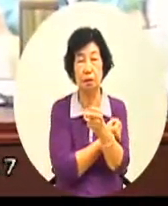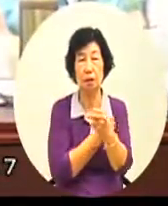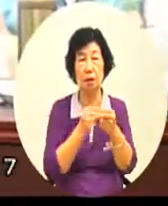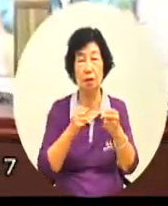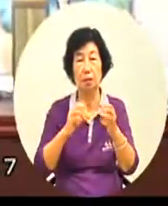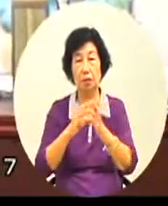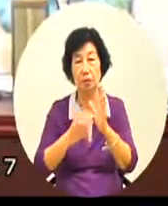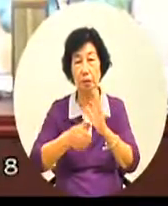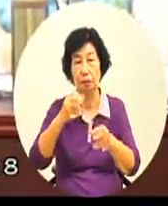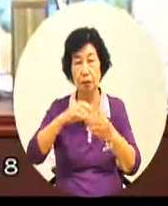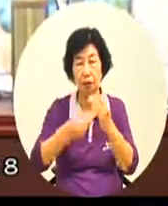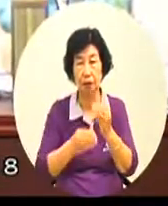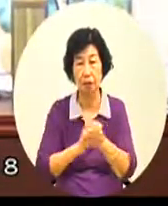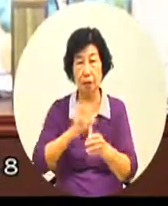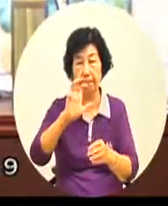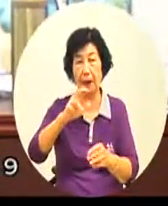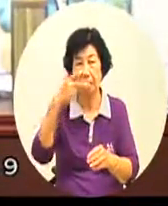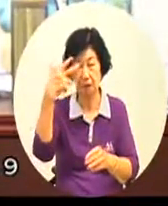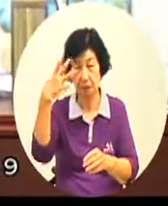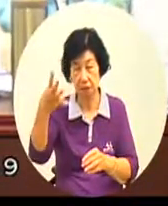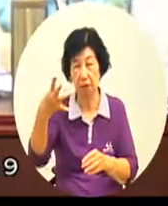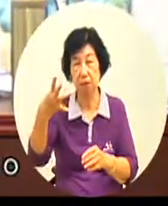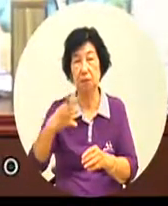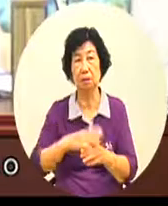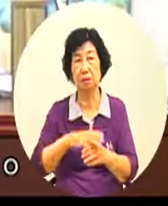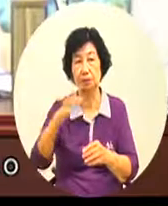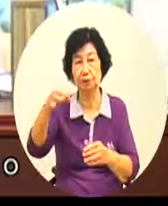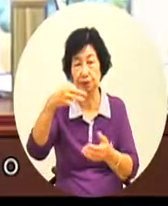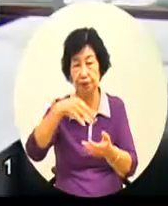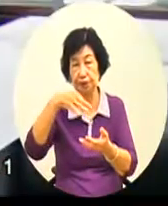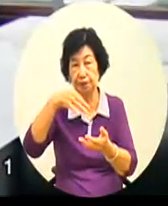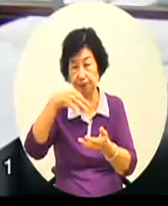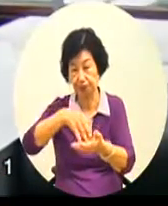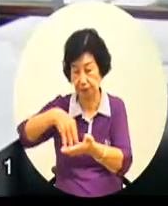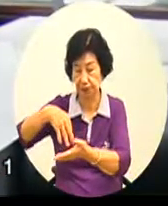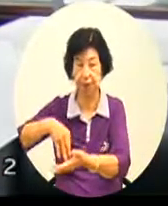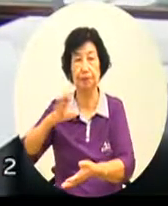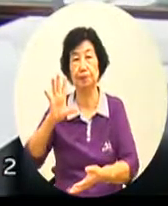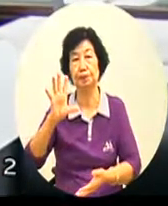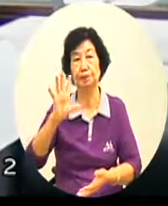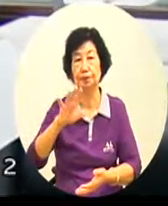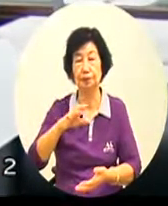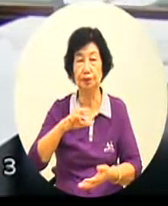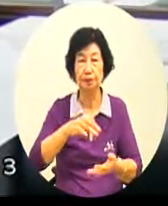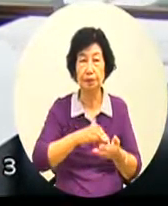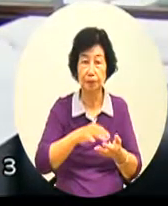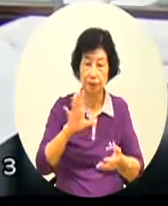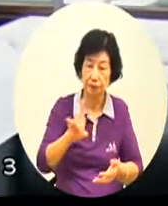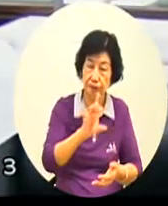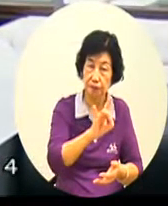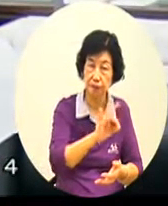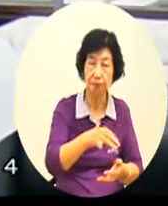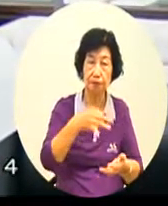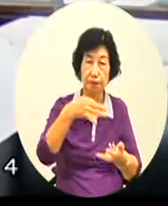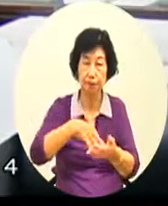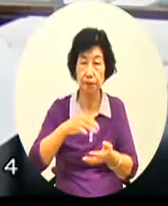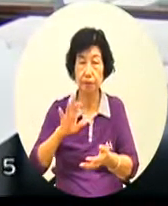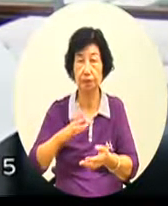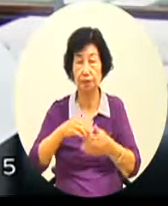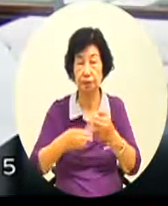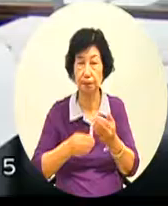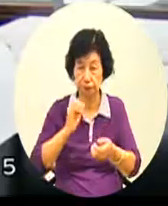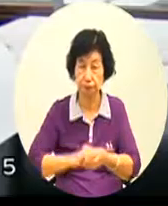规定。 你们有些有签，有些没签，您都是没签的啦。 是， 你们就是没有签订书